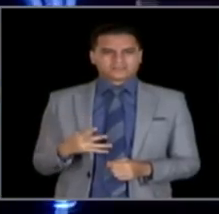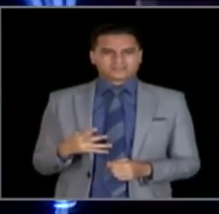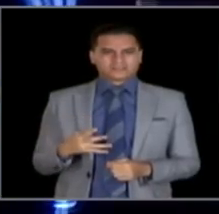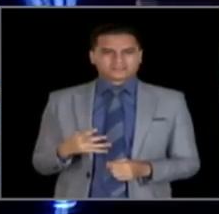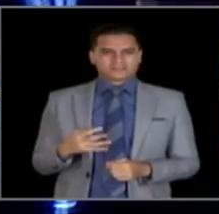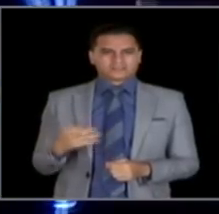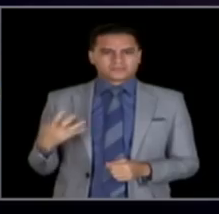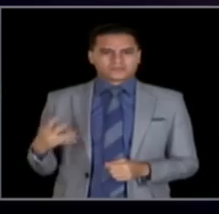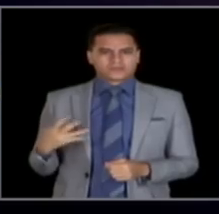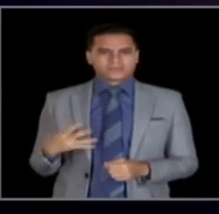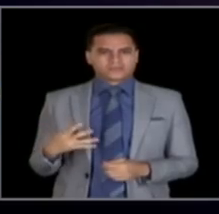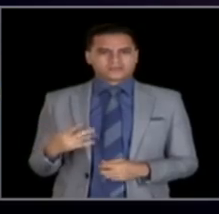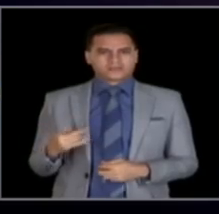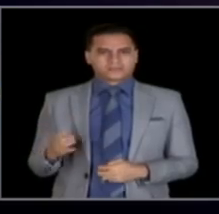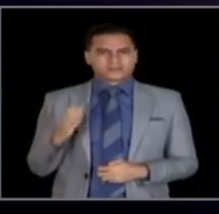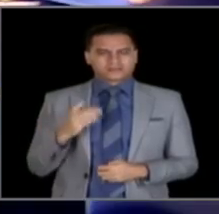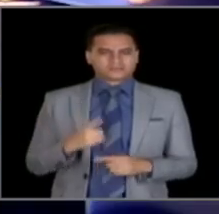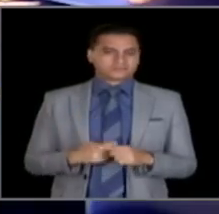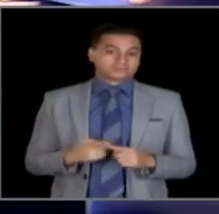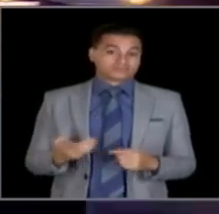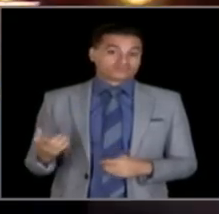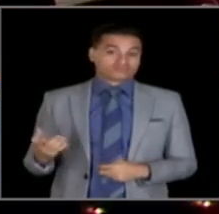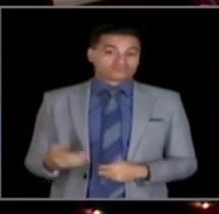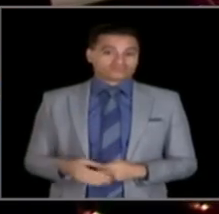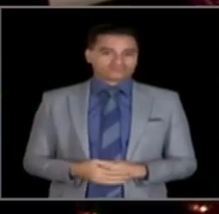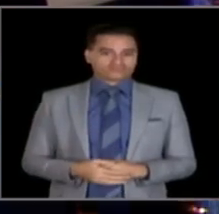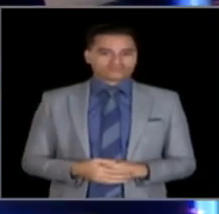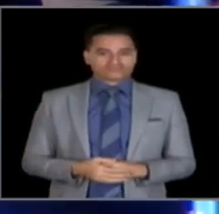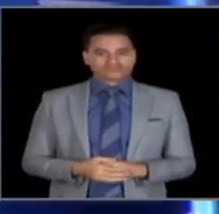344. 344، إجابة خاطئة.